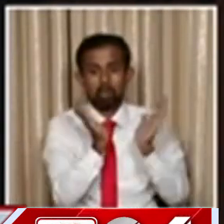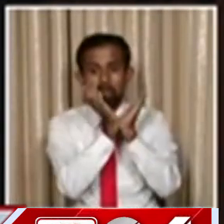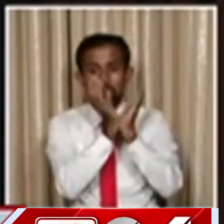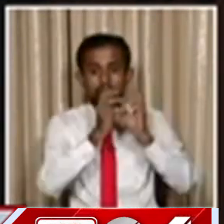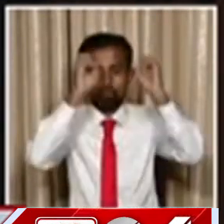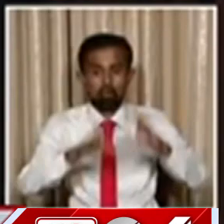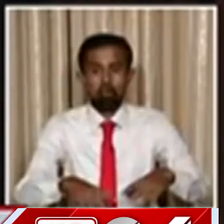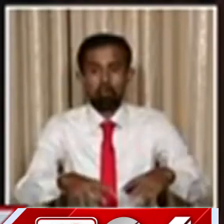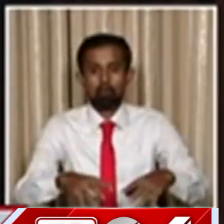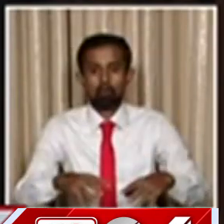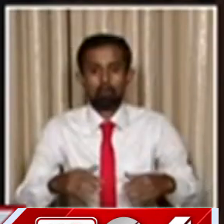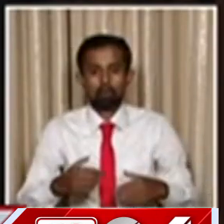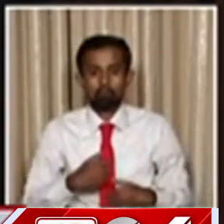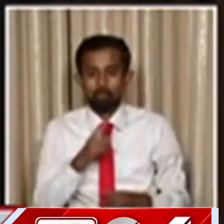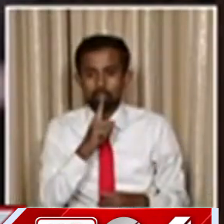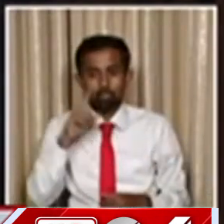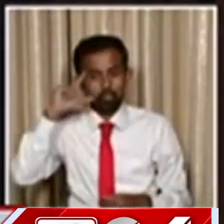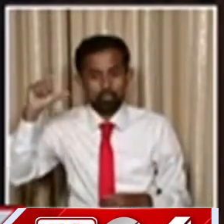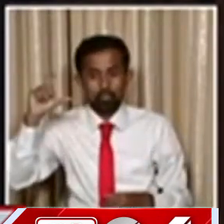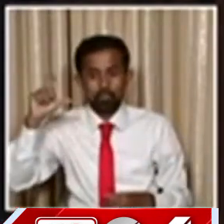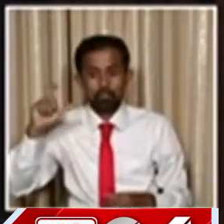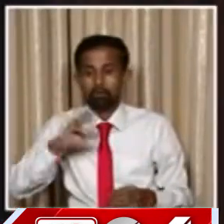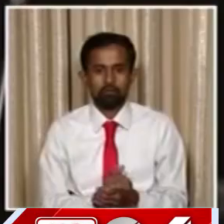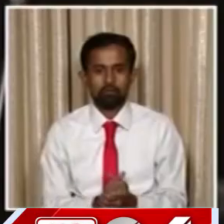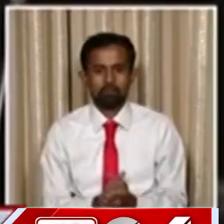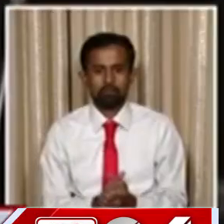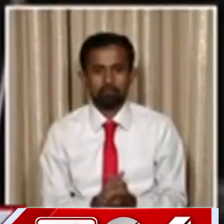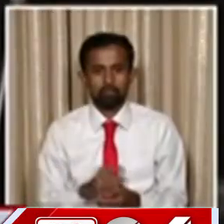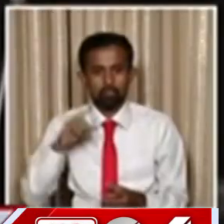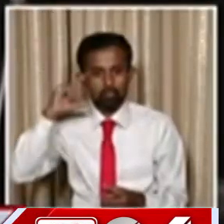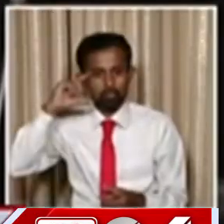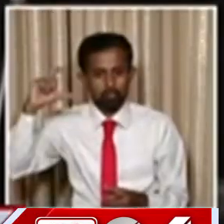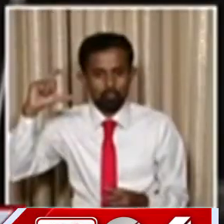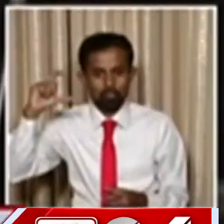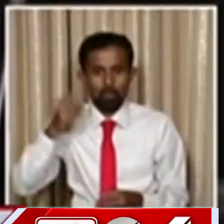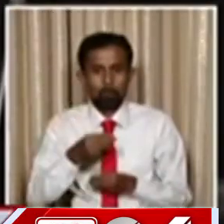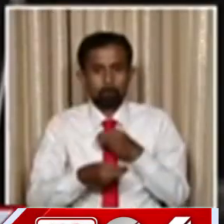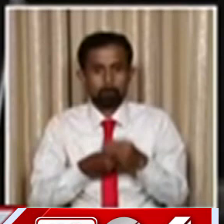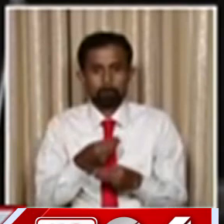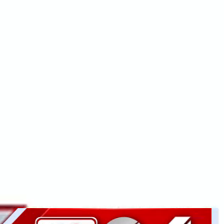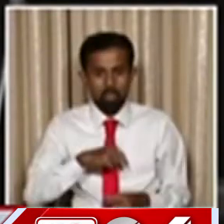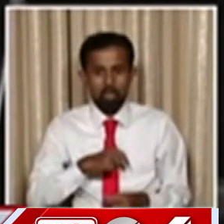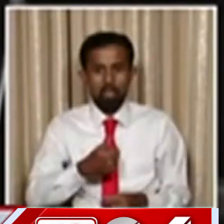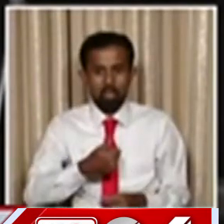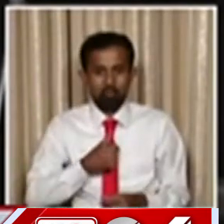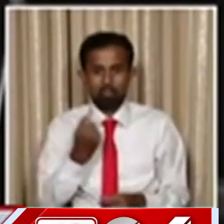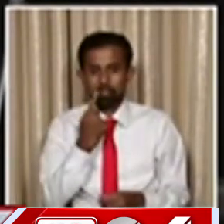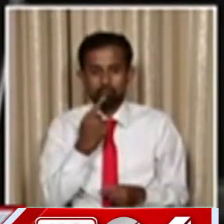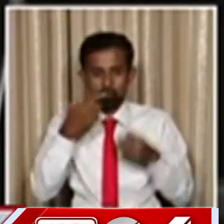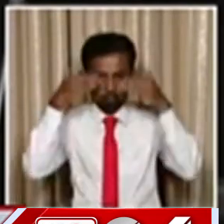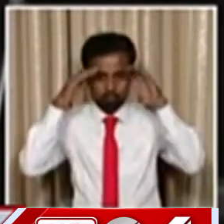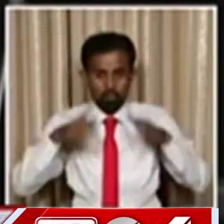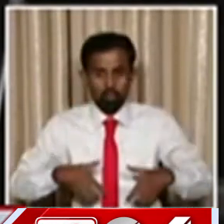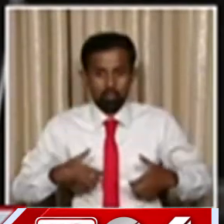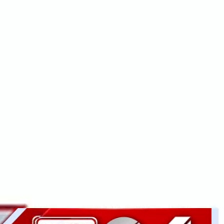ගිලා බිමට ඇතෑරියා. මට කියනවා චීනෙට නෙවෙයි අඟහරු වලට හරි යවලා මේක විසඳන්න. චීනේ සමාගමක් ඉදිරිපත් වුණා. රිලව් ප්‍රමාණයක්